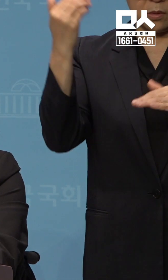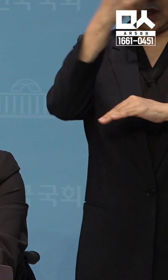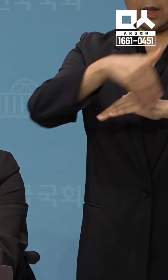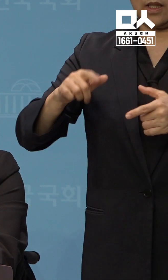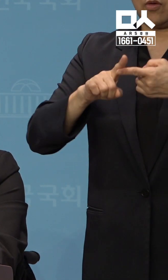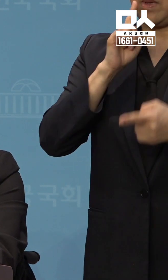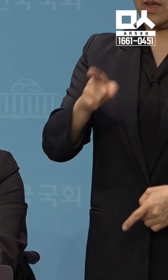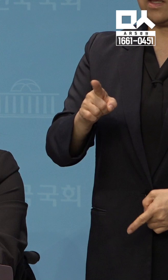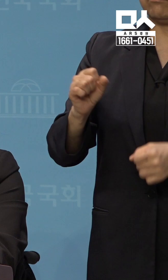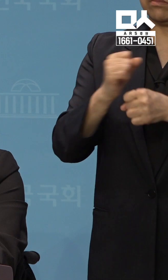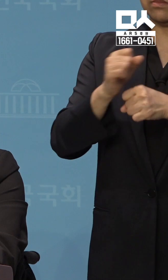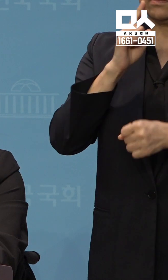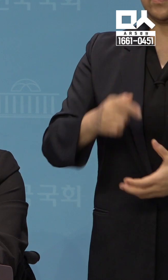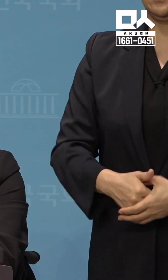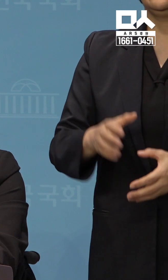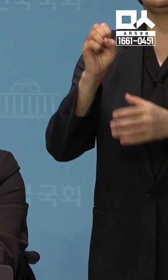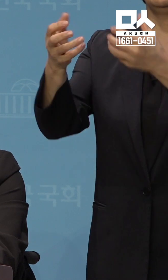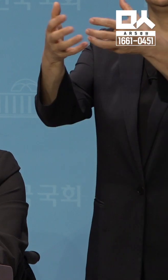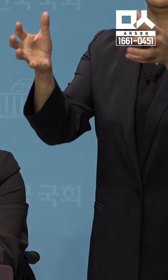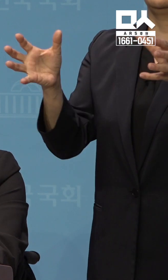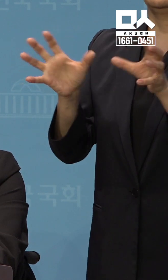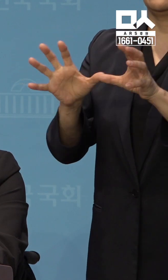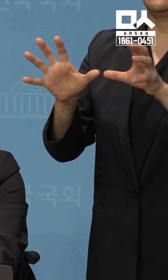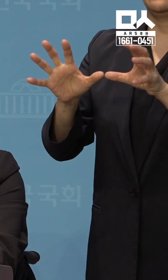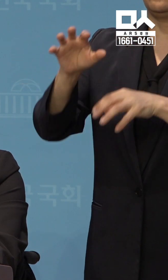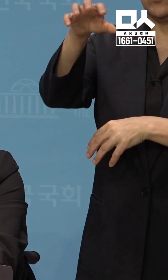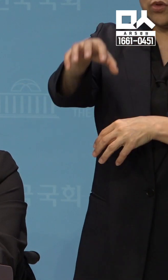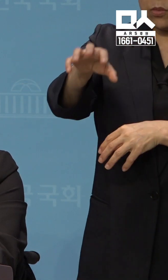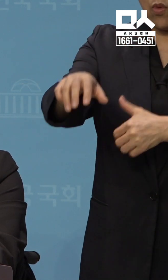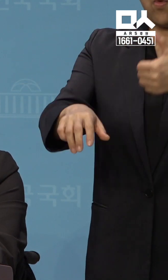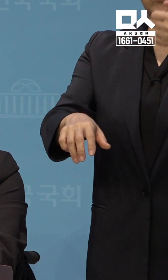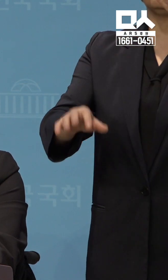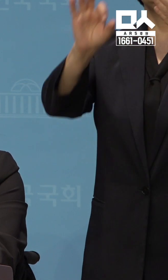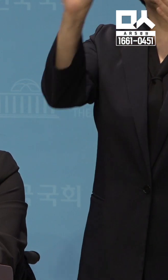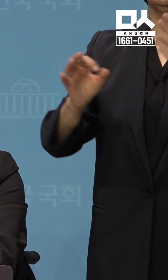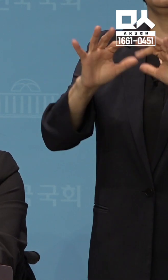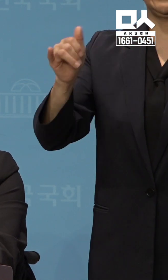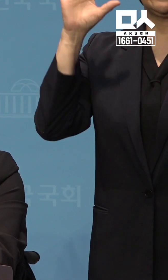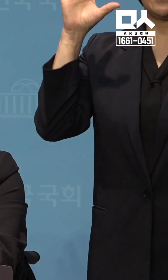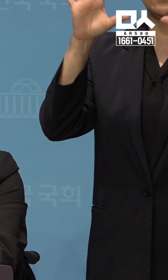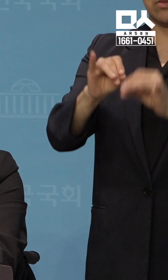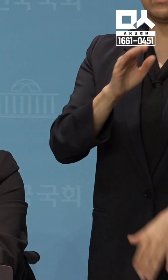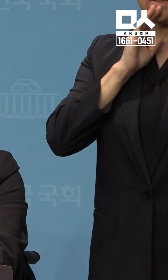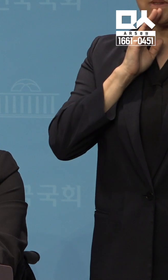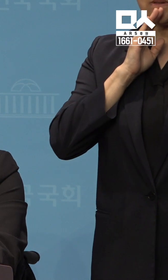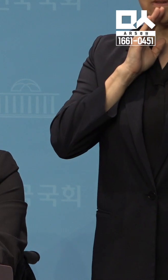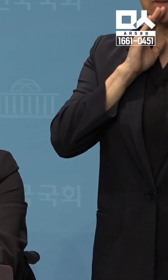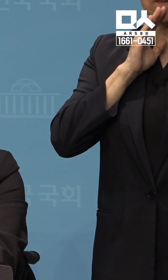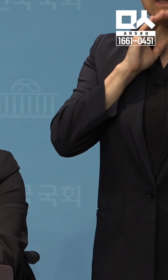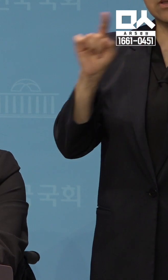기려고 합니까 여당의 텃밭 소조차 59% 국민이 찬성하고 계신데